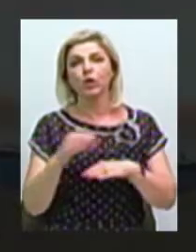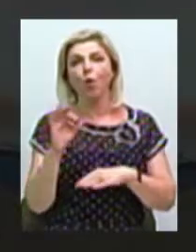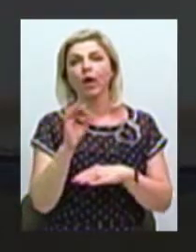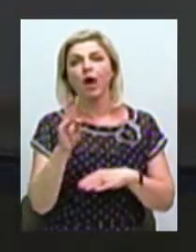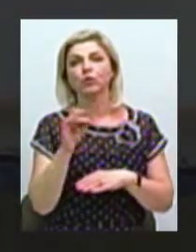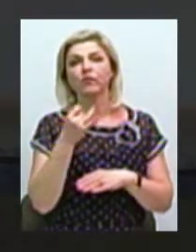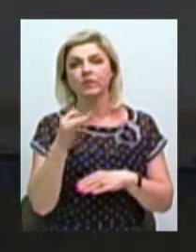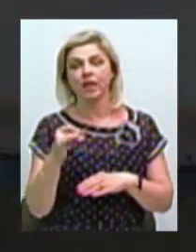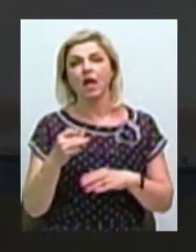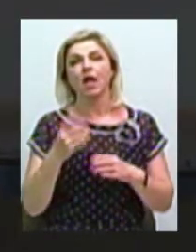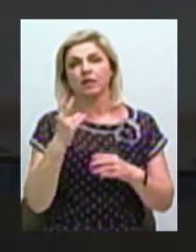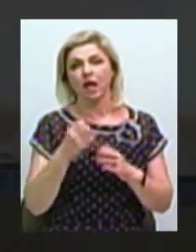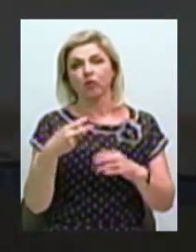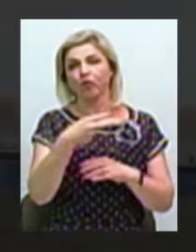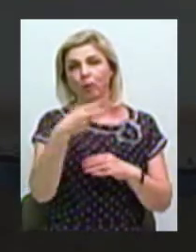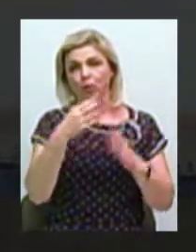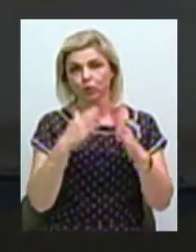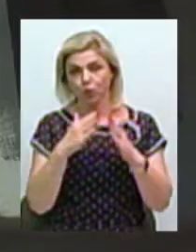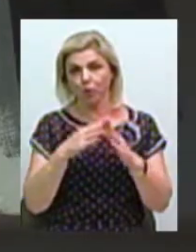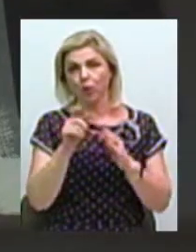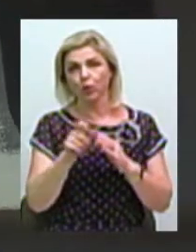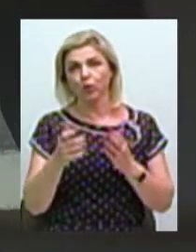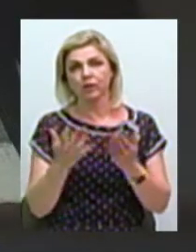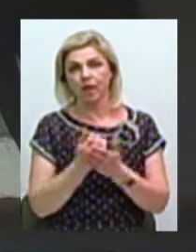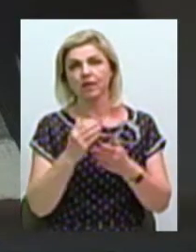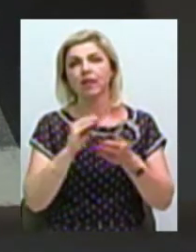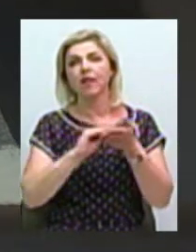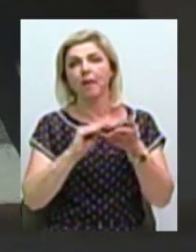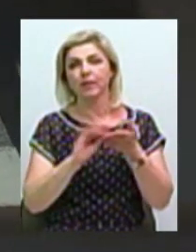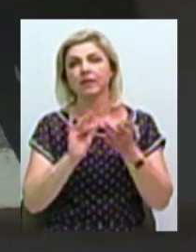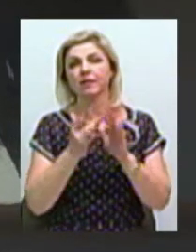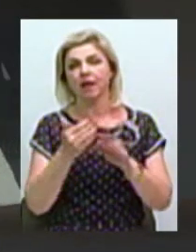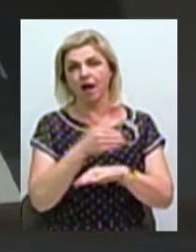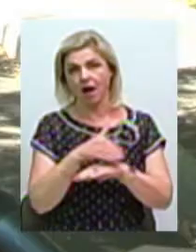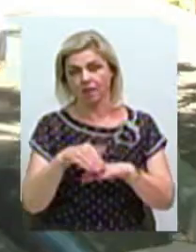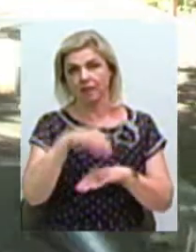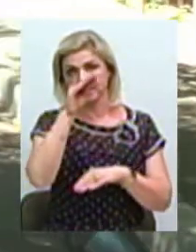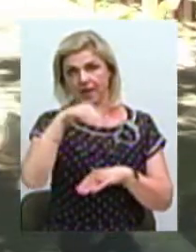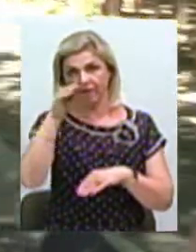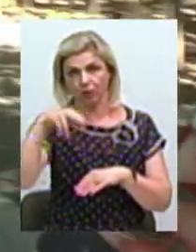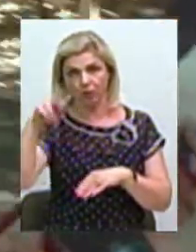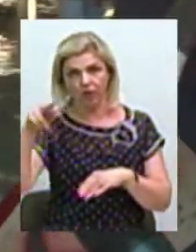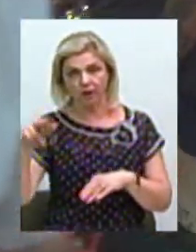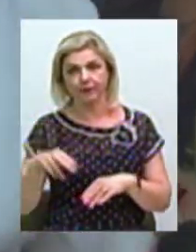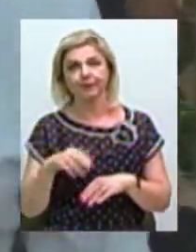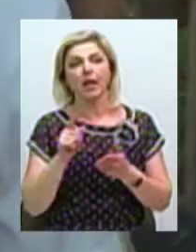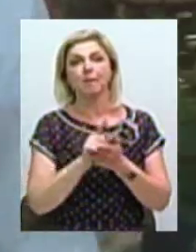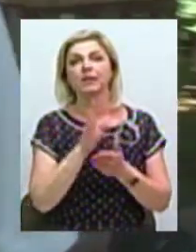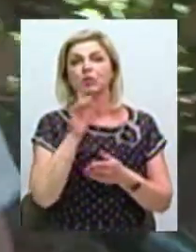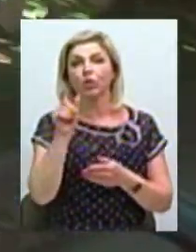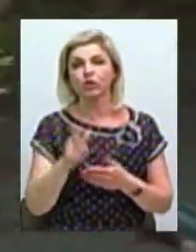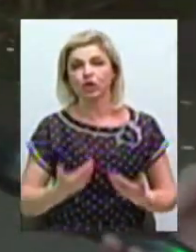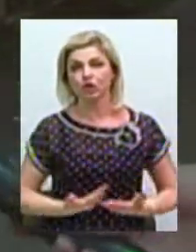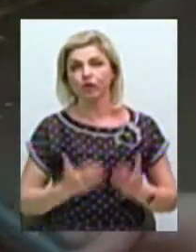поверсі багатоповерхового будинку чоловіки знайшли напис інтернет-адреси. Зафарбували. Пенсіонерка Марія Лавська мешкає в будинку